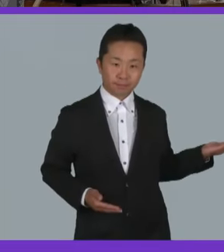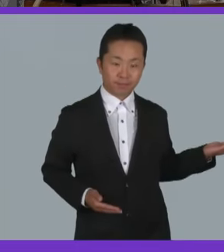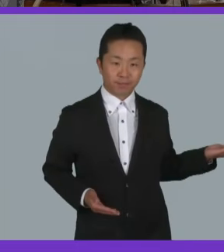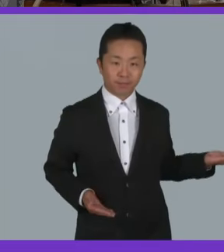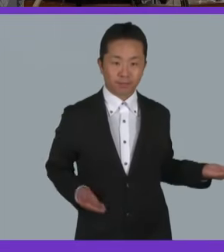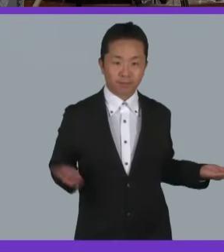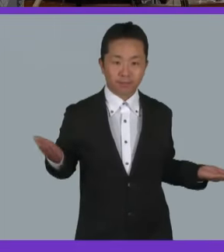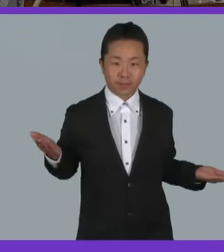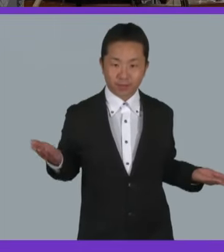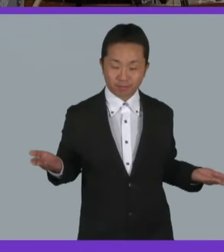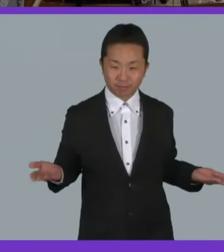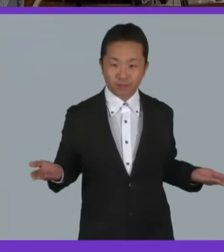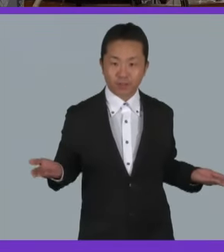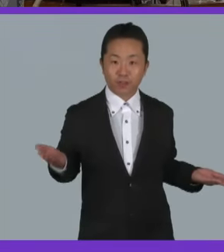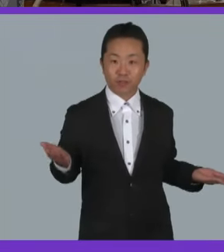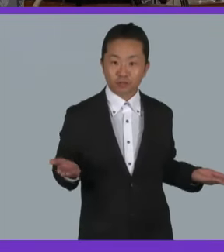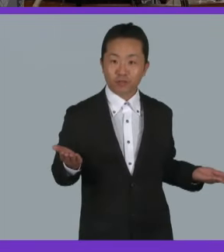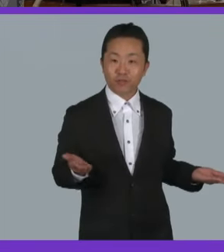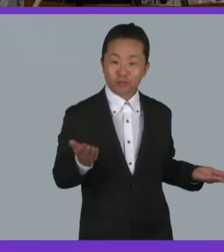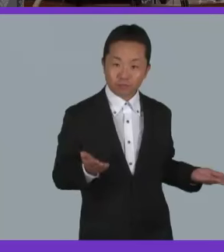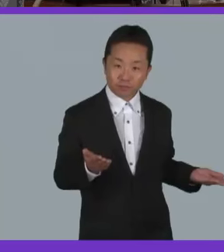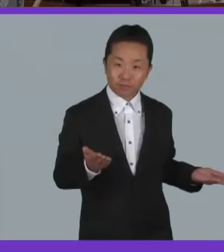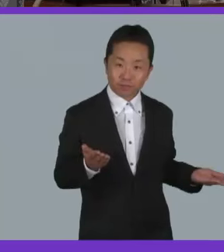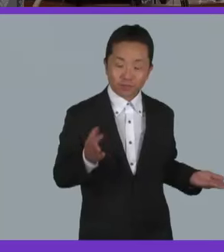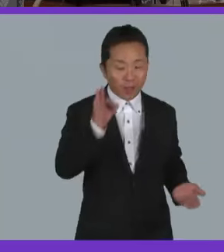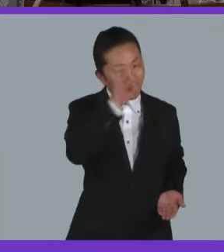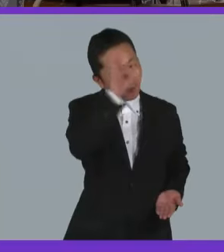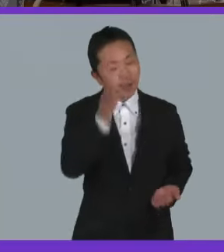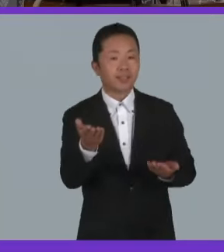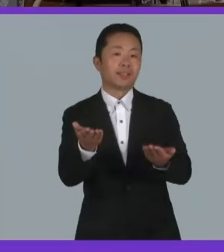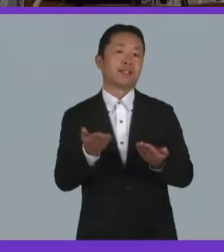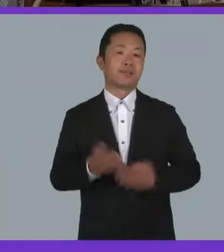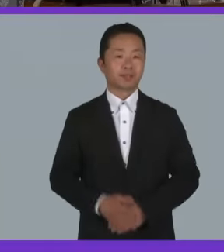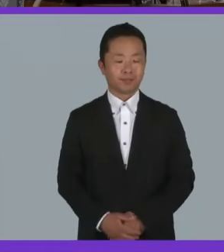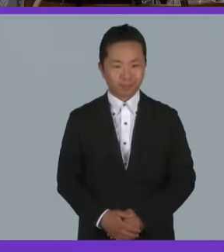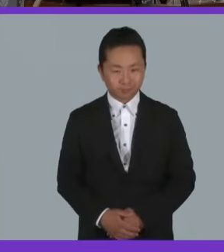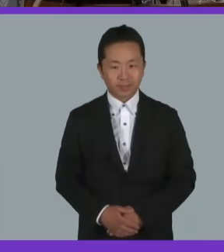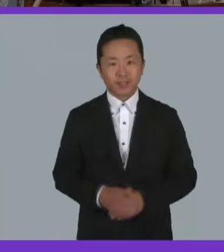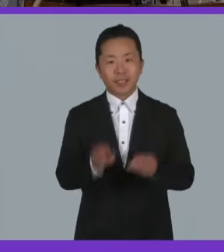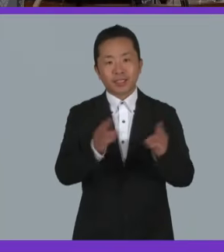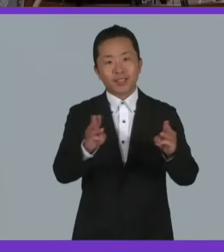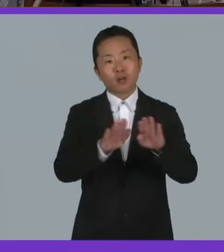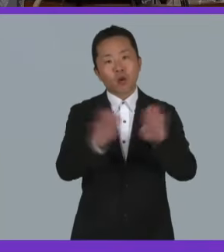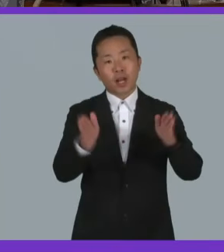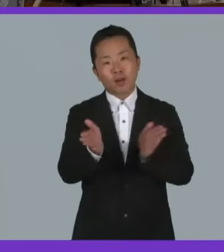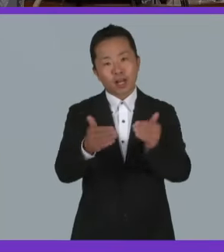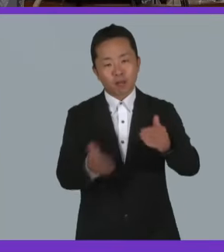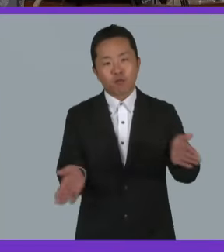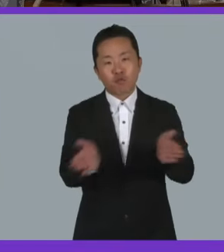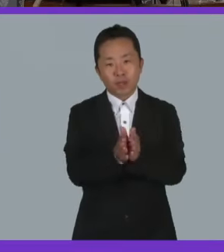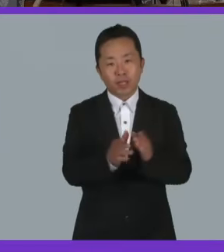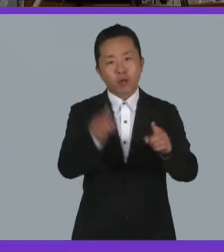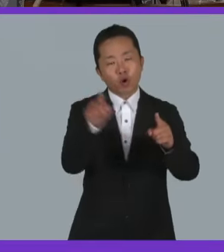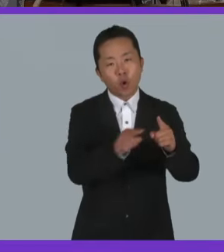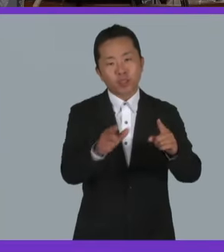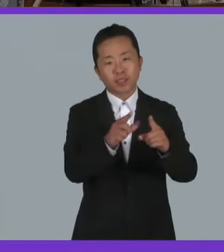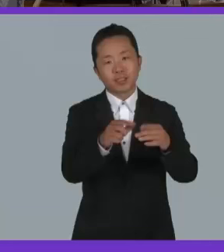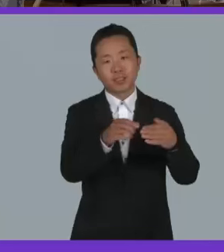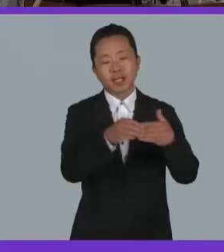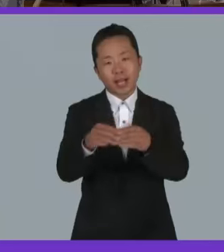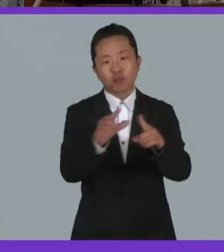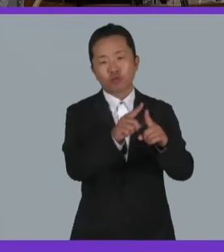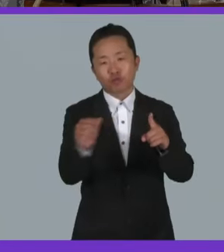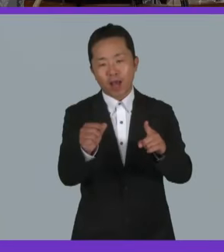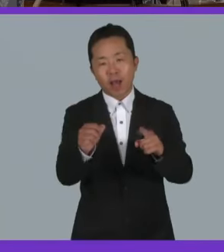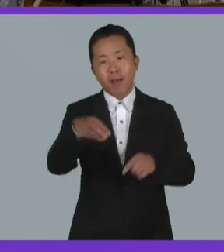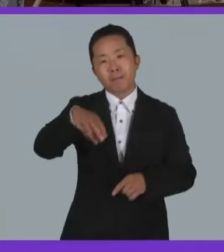殿、台所および岩の間の順にご覧いただきます。非公開のエリアも含めた公式ガイドツアーや、マイスの利用等につい